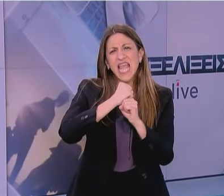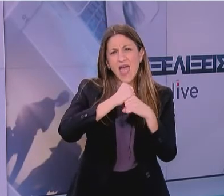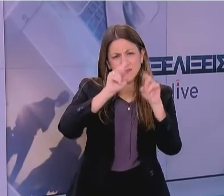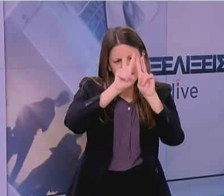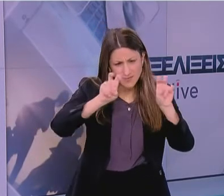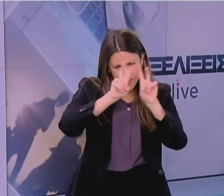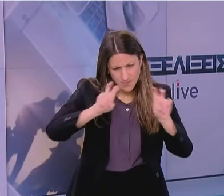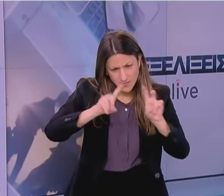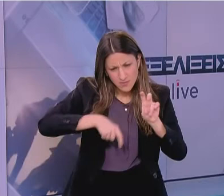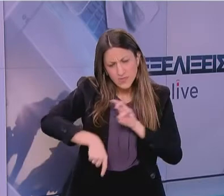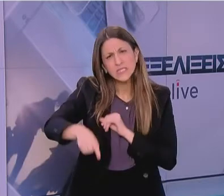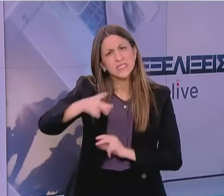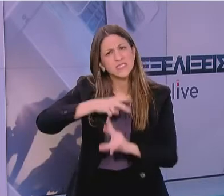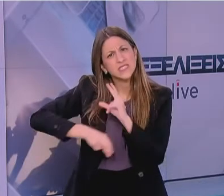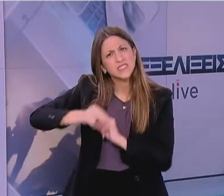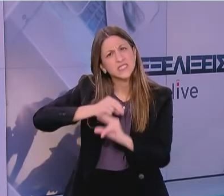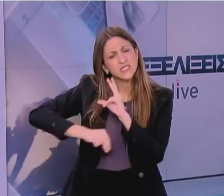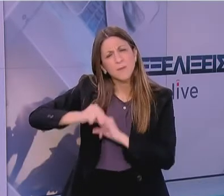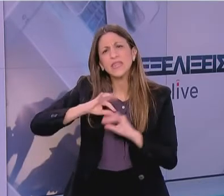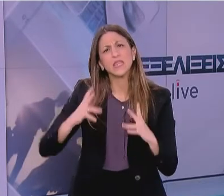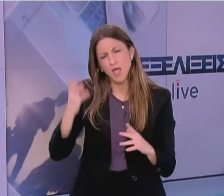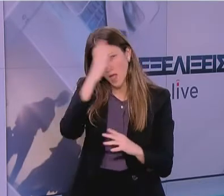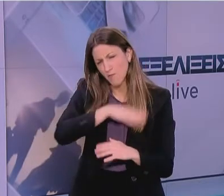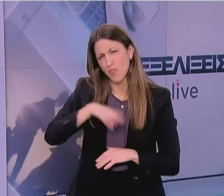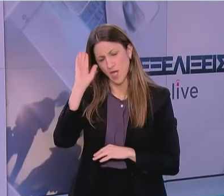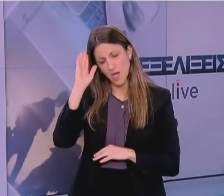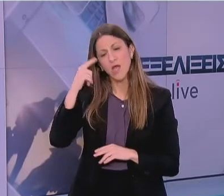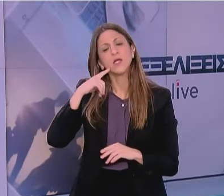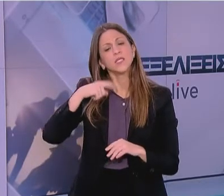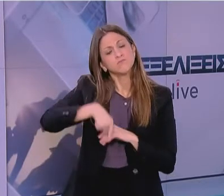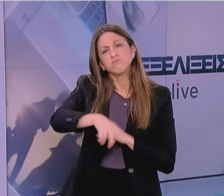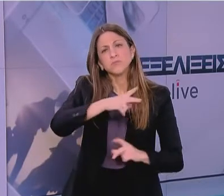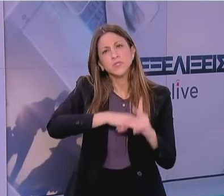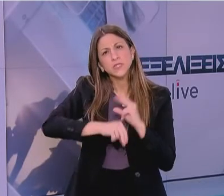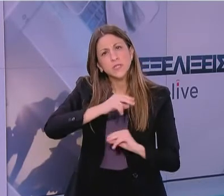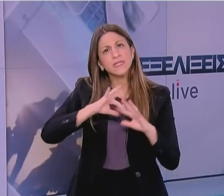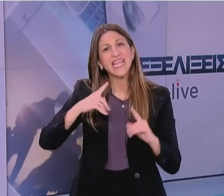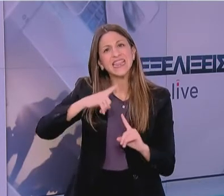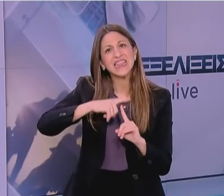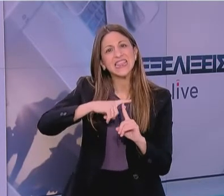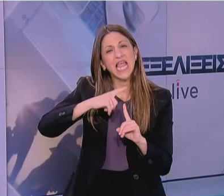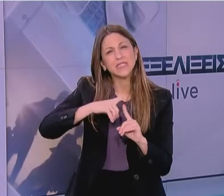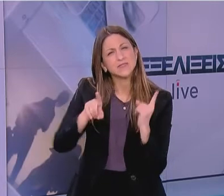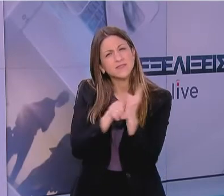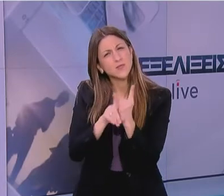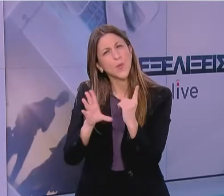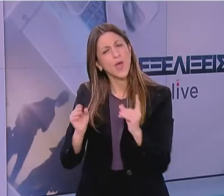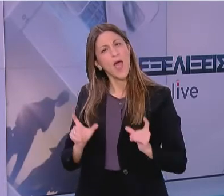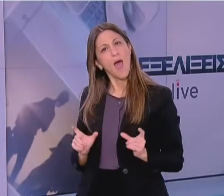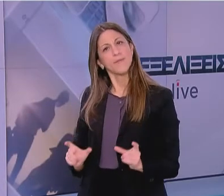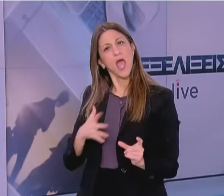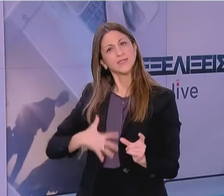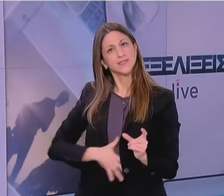επόμενες φάσεις, και αυτό συζητάται διεθνώς, δεν είναι κρυφό, θα παίξει πιο καθοριστικό ρόλο και ειδικότερα το τεστ των αντισωμάτων και